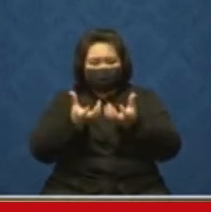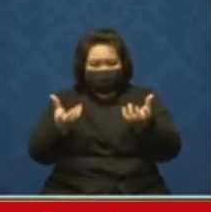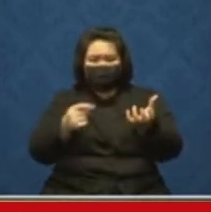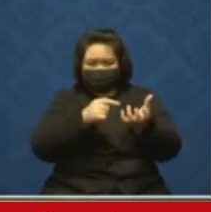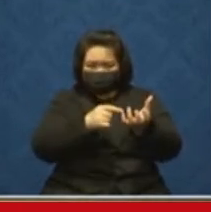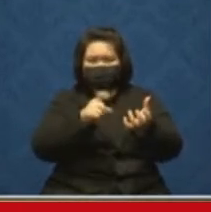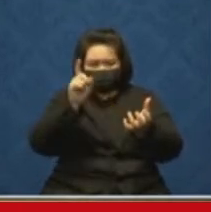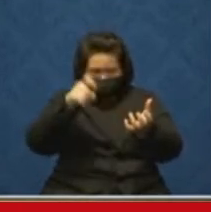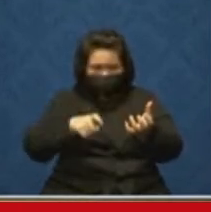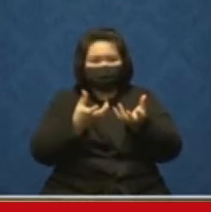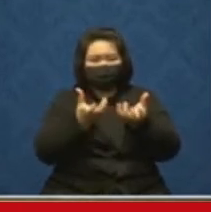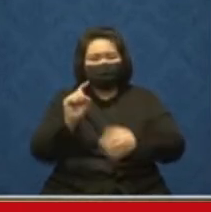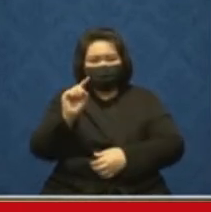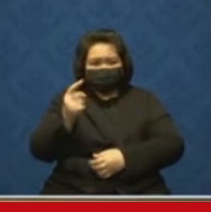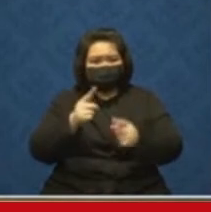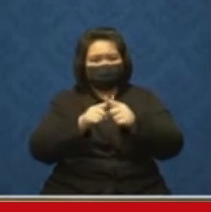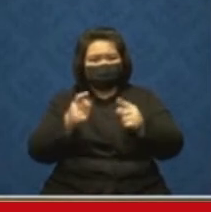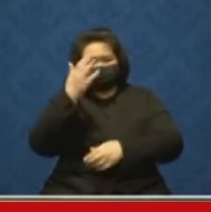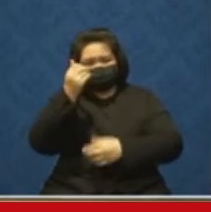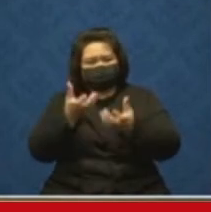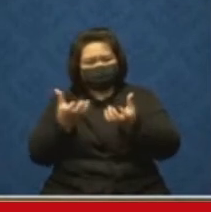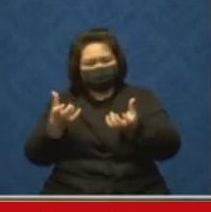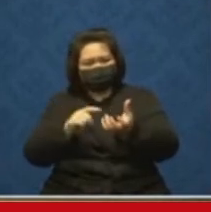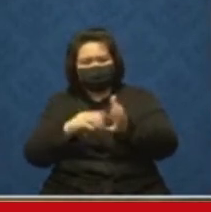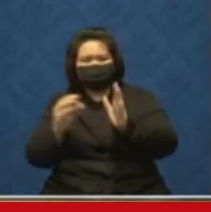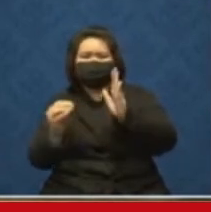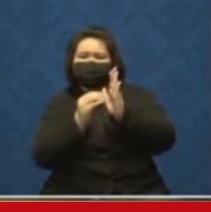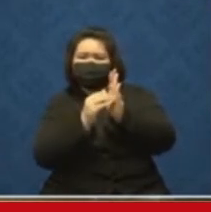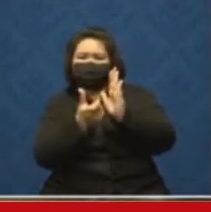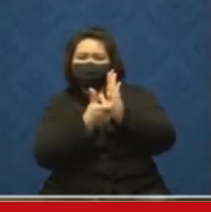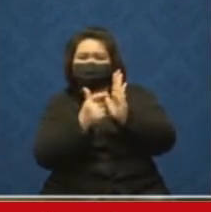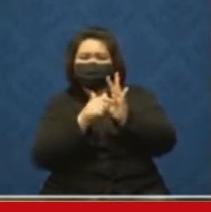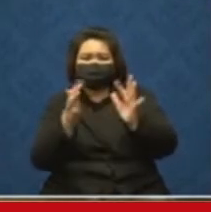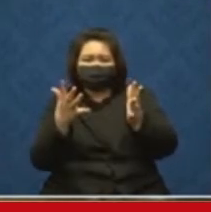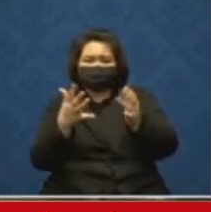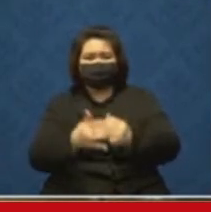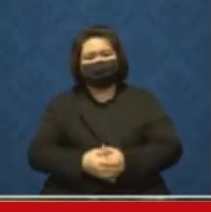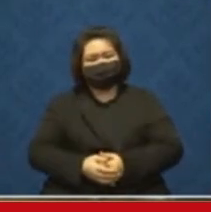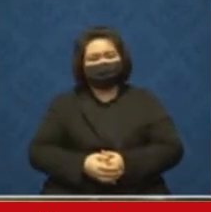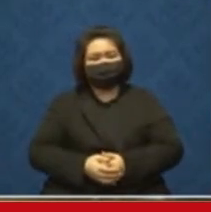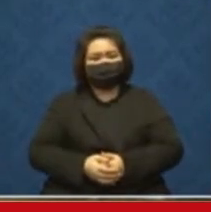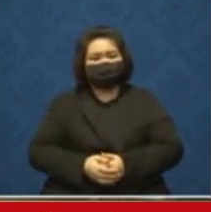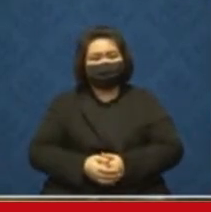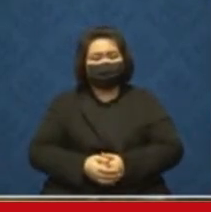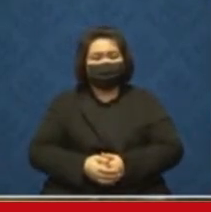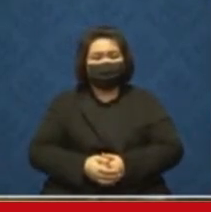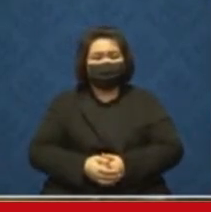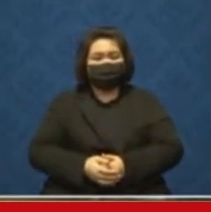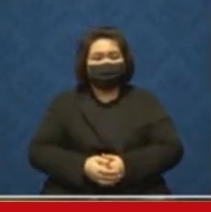เปของให่ท่านกไมไดทำใหเป็อย่นั้น ท่านเลี่ยง นะครัท่เลี่ยงชัดเจน